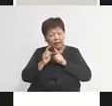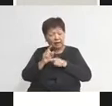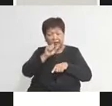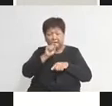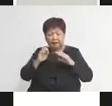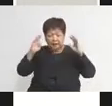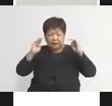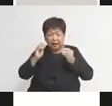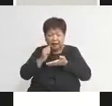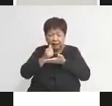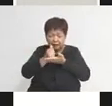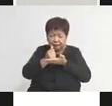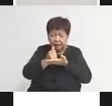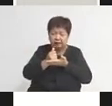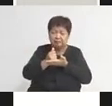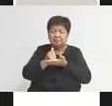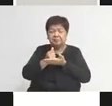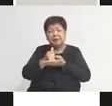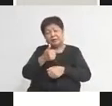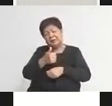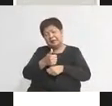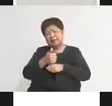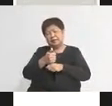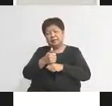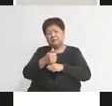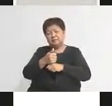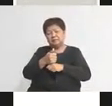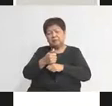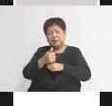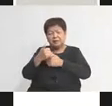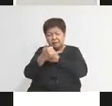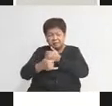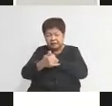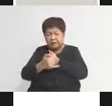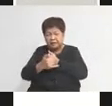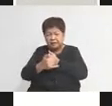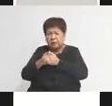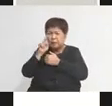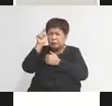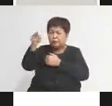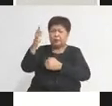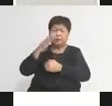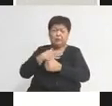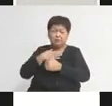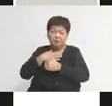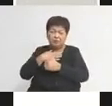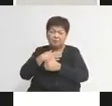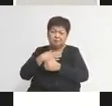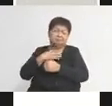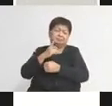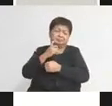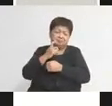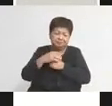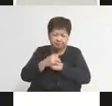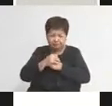have access to this information. This is also. I don't know what I say. Come on, if I